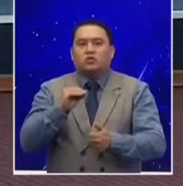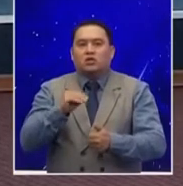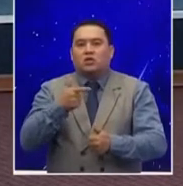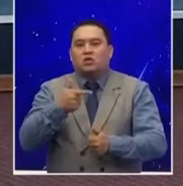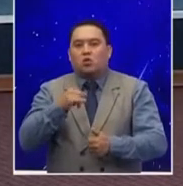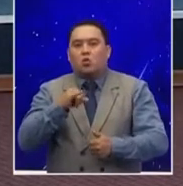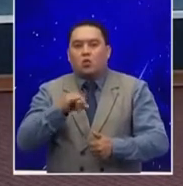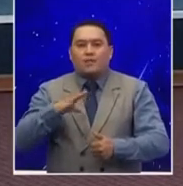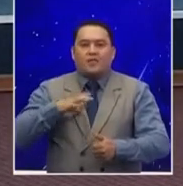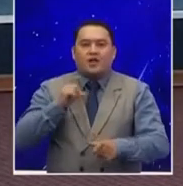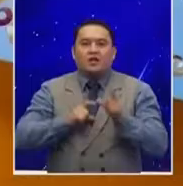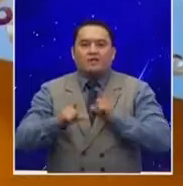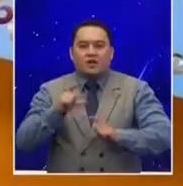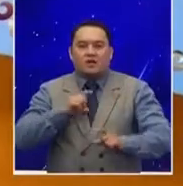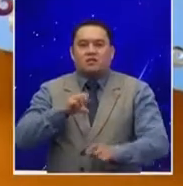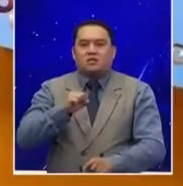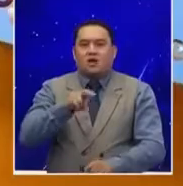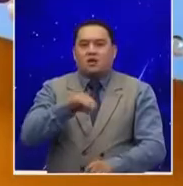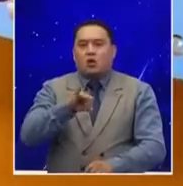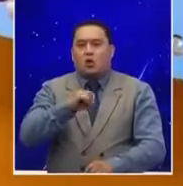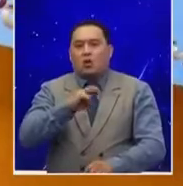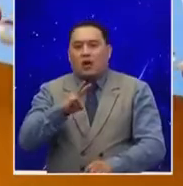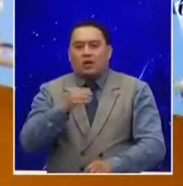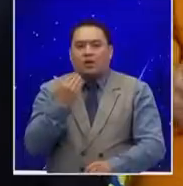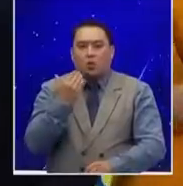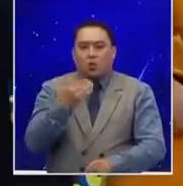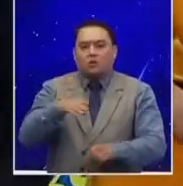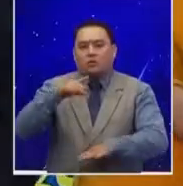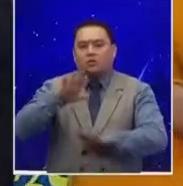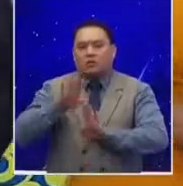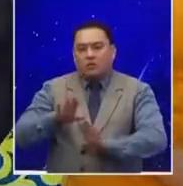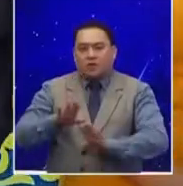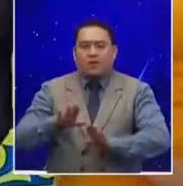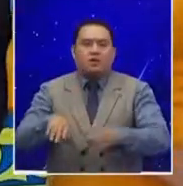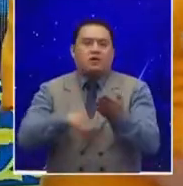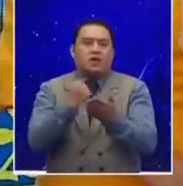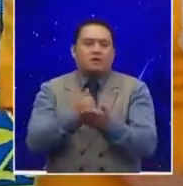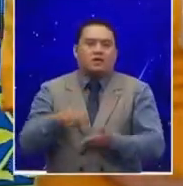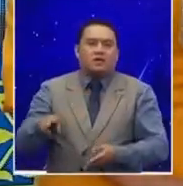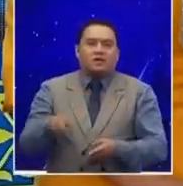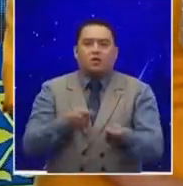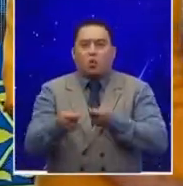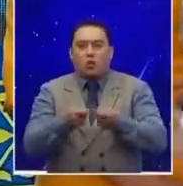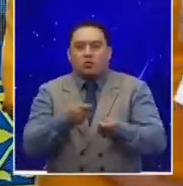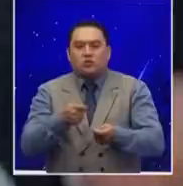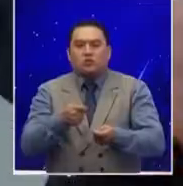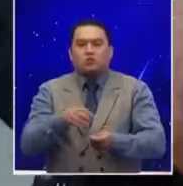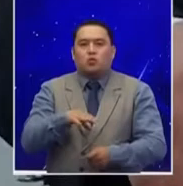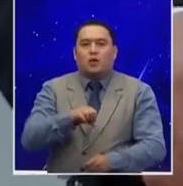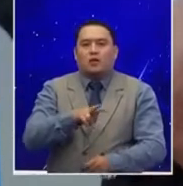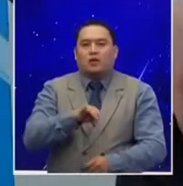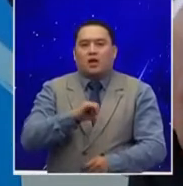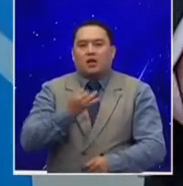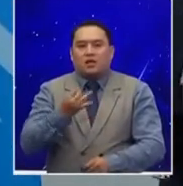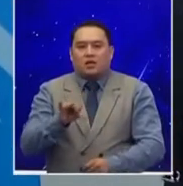преподаватель ЖТСУского университета имени Ильяса Жансугурова Сайлаухан Кужагулов и заместитель главного редактора областной газеты ЖТСУ